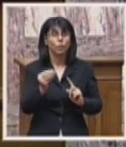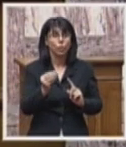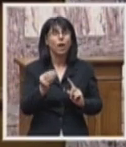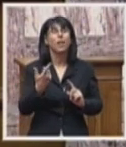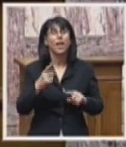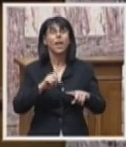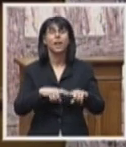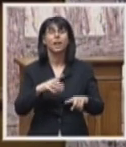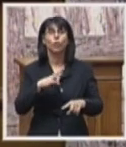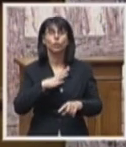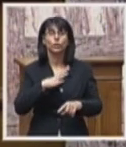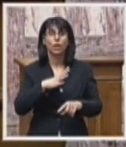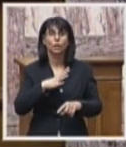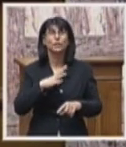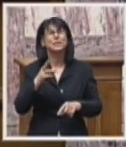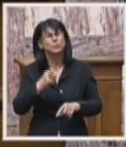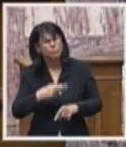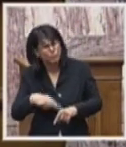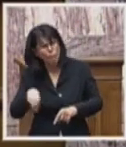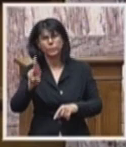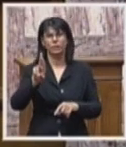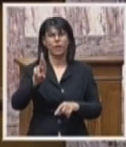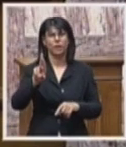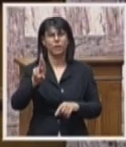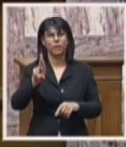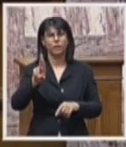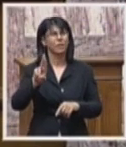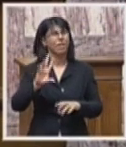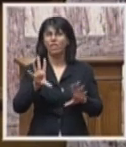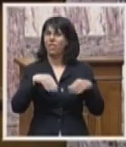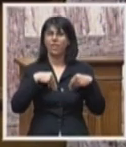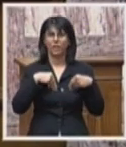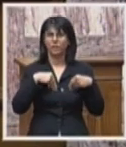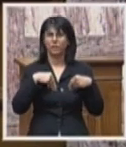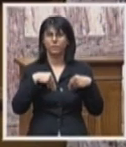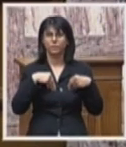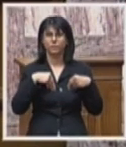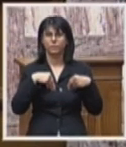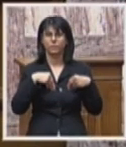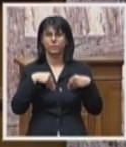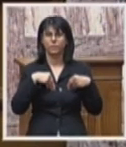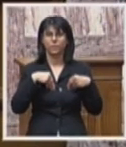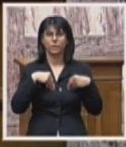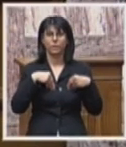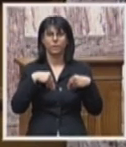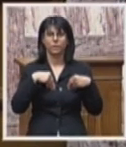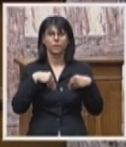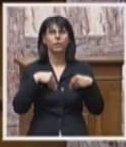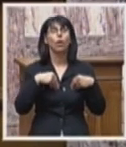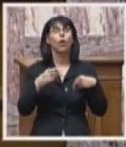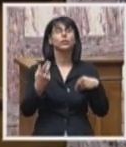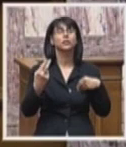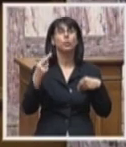ελληνικός λαός στην συντριπτική πλειοψηφία. Δεν δέχεται να θεωρείται ένας